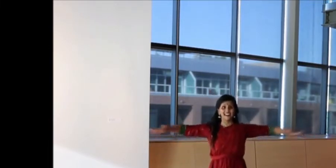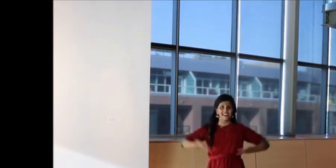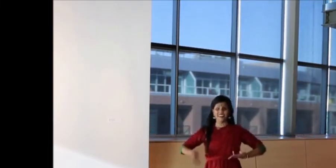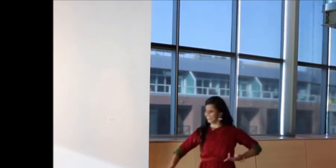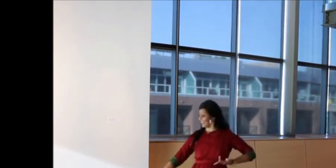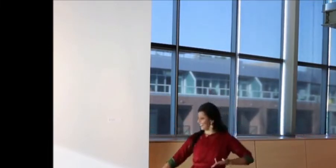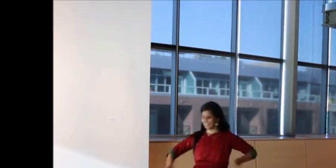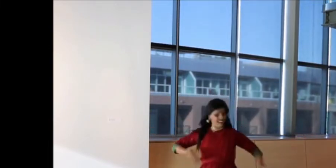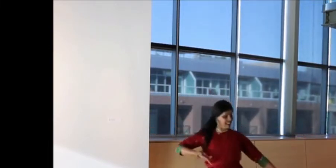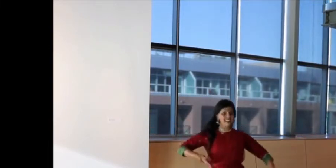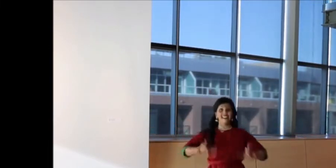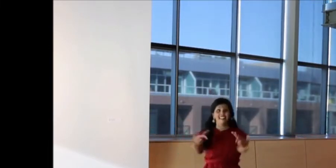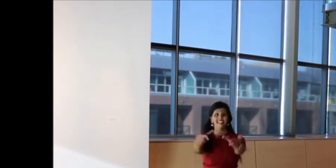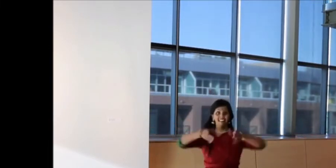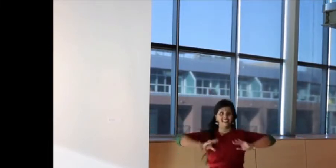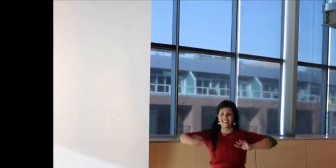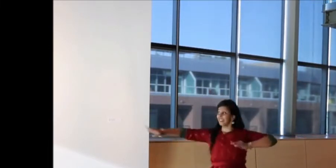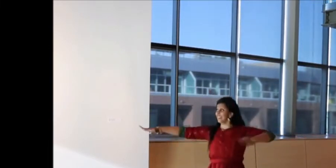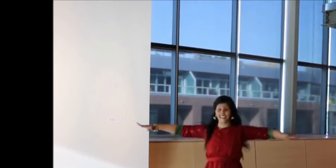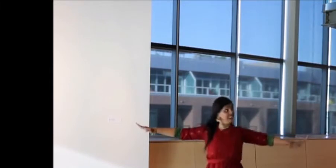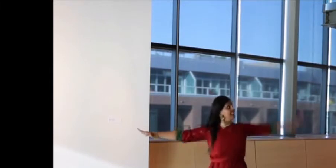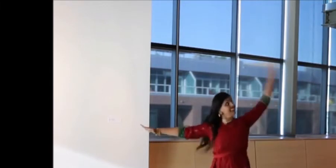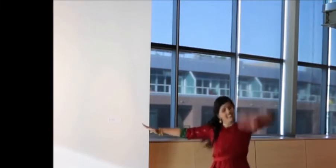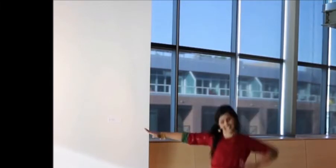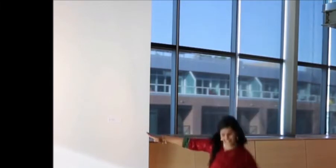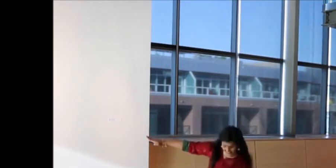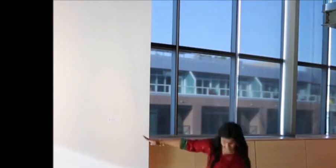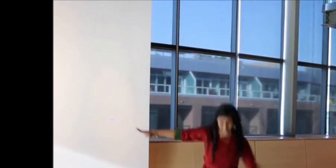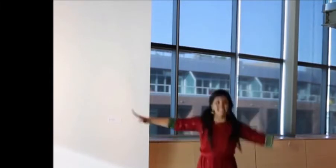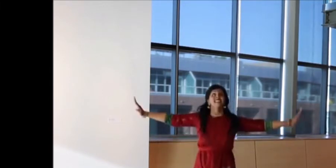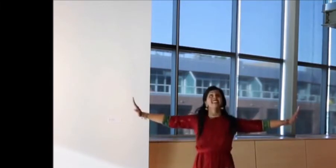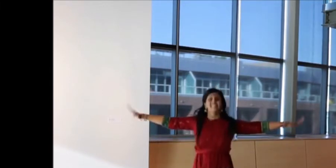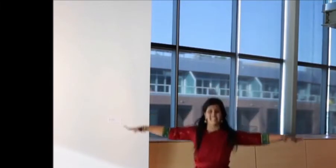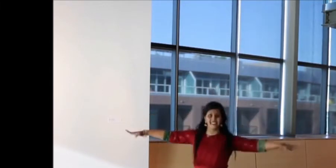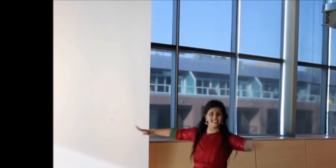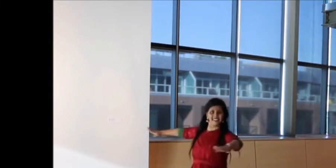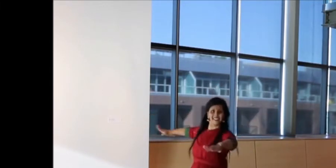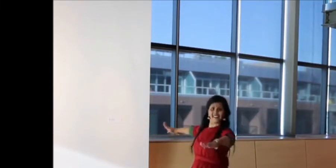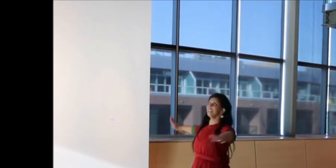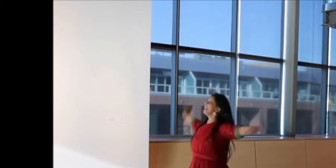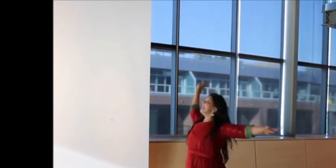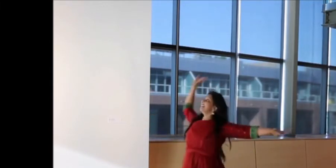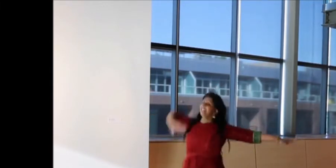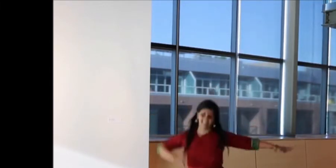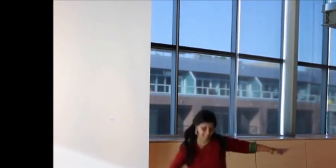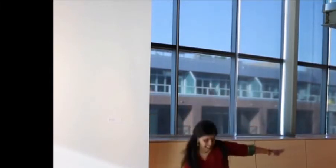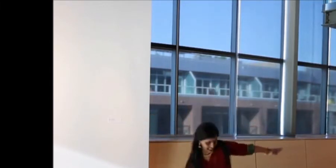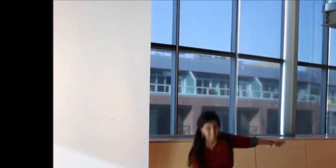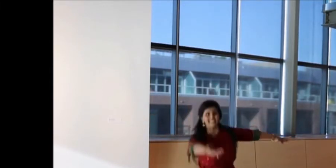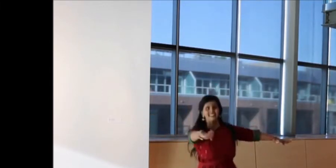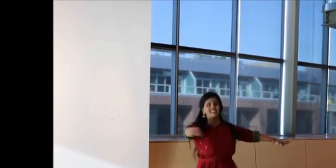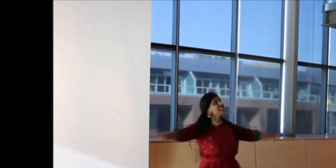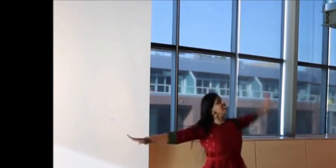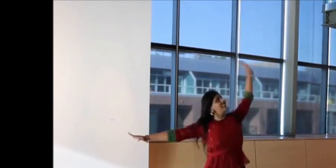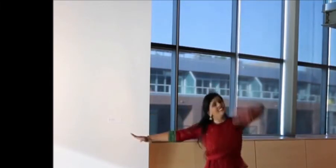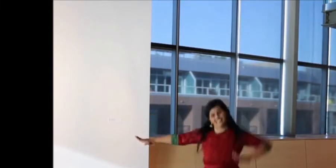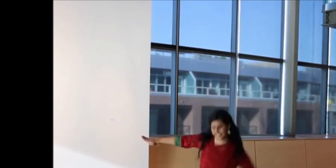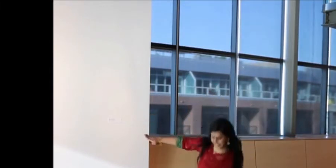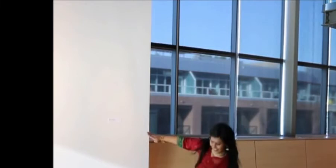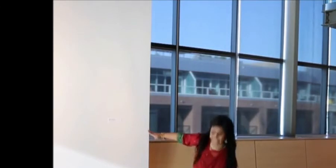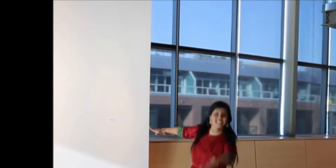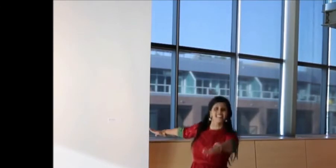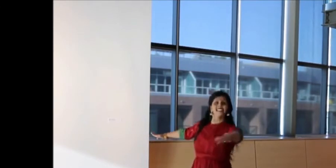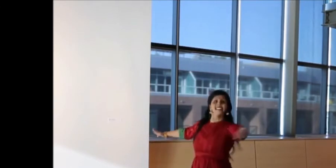குத்தீத்த காக்குதி குத்தீத்த தொம் கிட்டத்தக்க நம் கிட்டத்தக்க தத்தித்தாய தத்தித்தாய